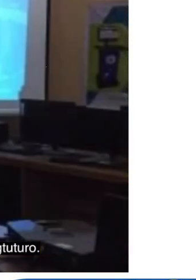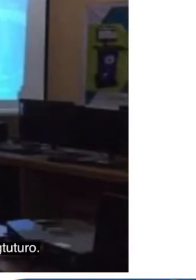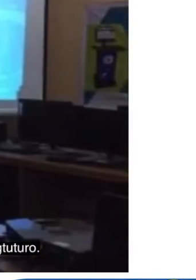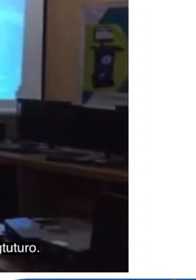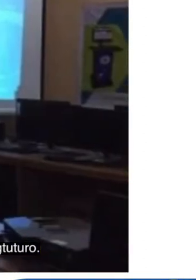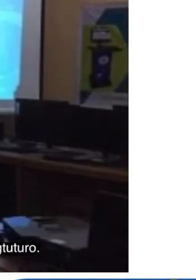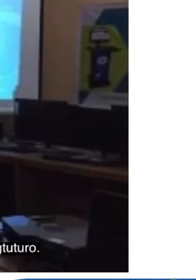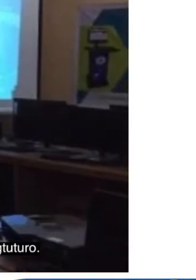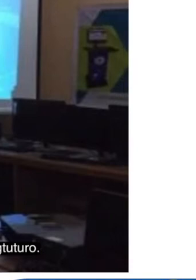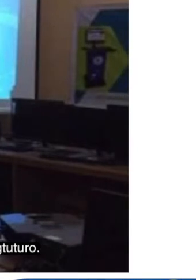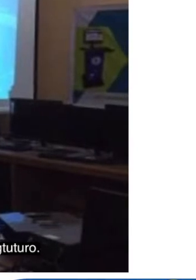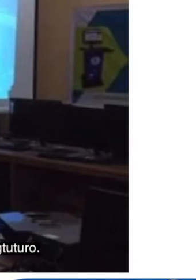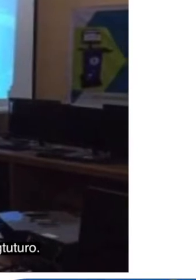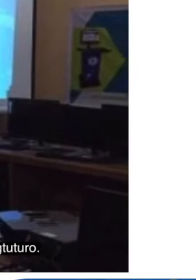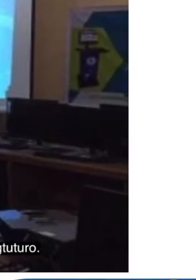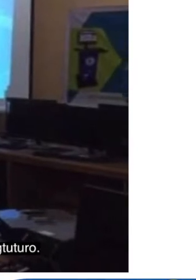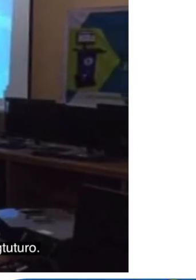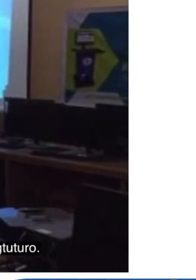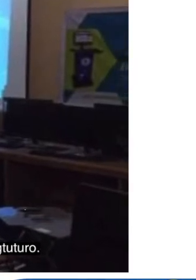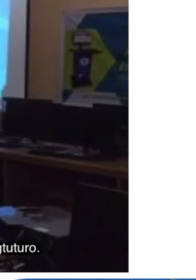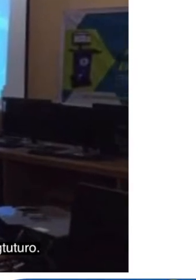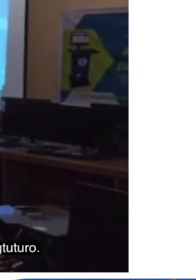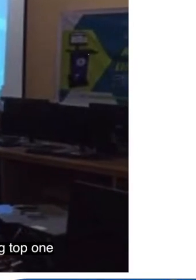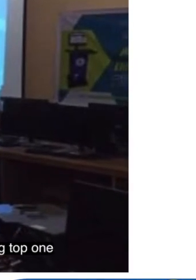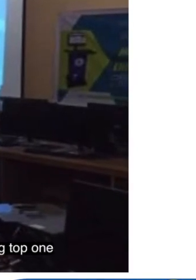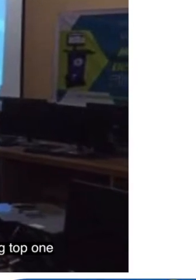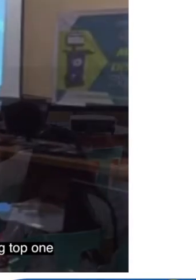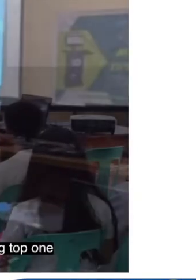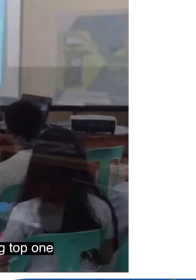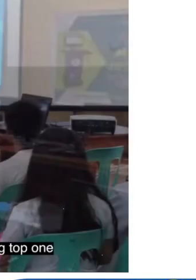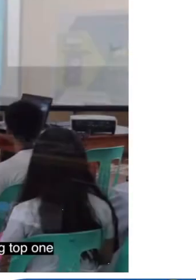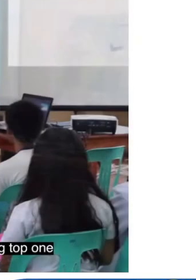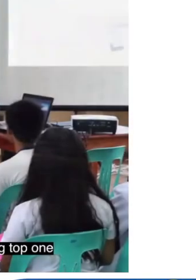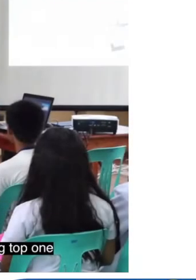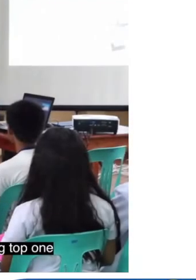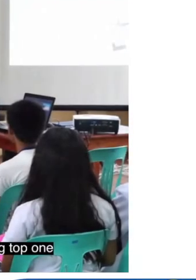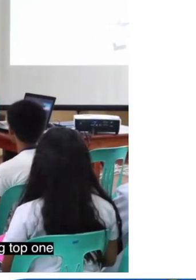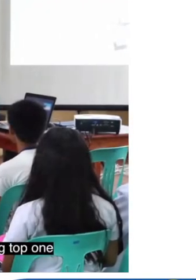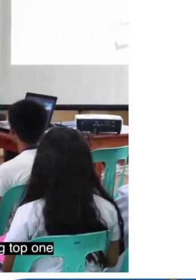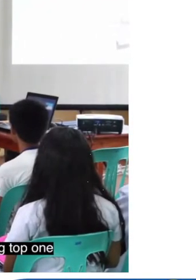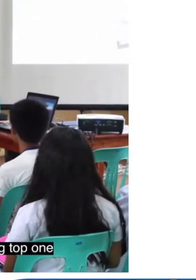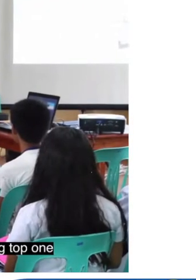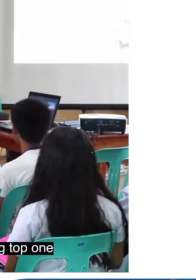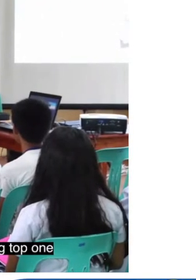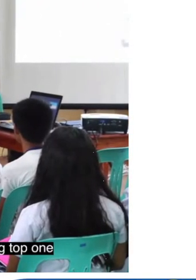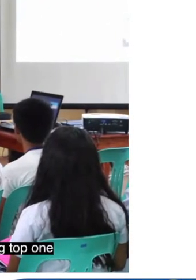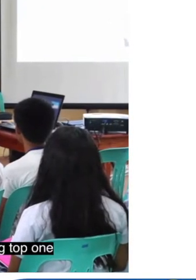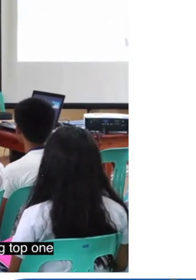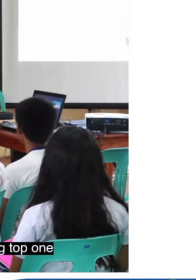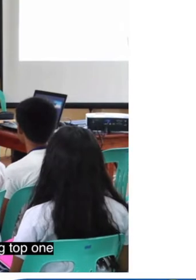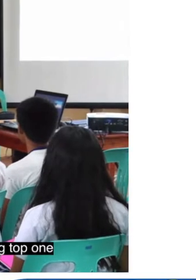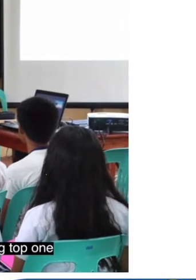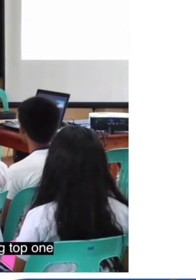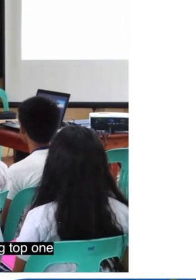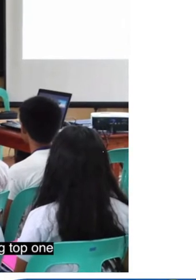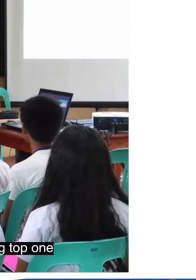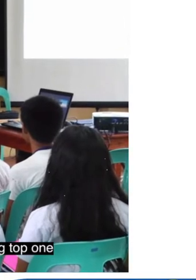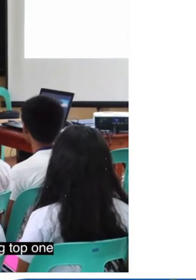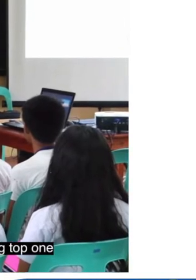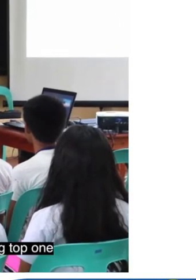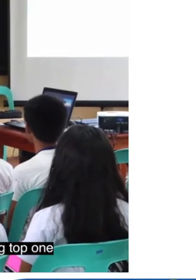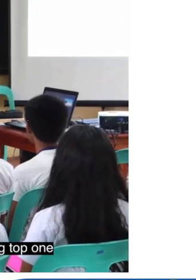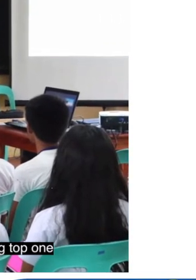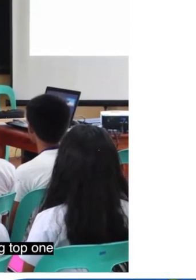Starbucks, umangat yung kalidad ng kanilang pagtuturo. What we can attribute to Starbucks, ang Calaperson